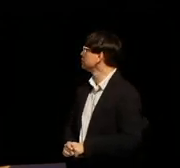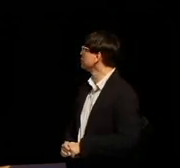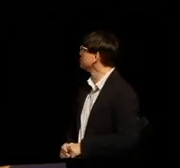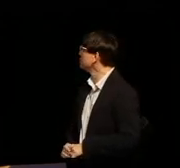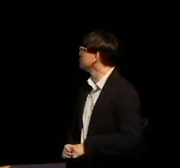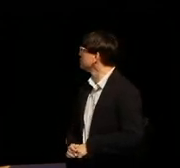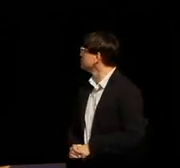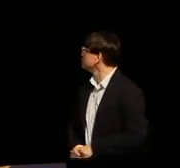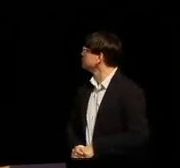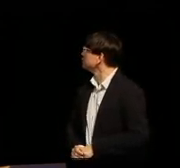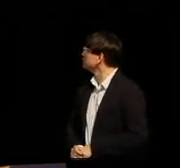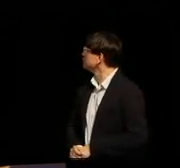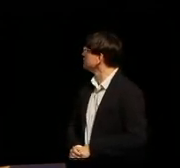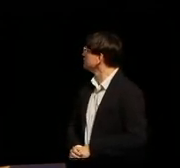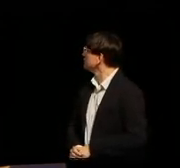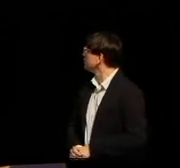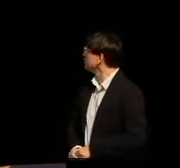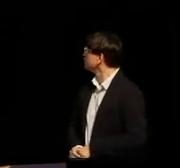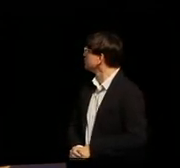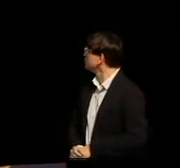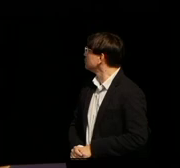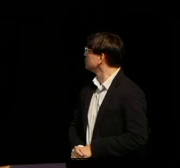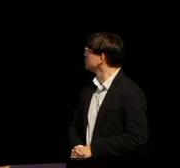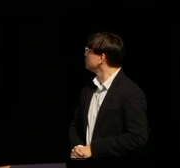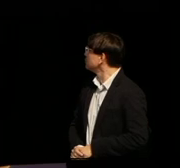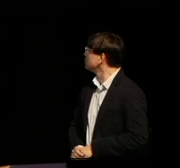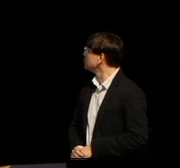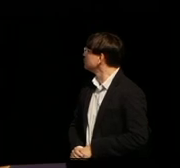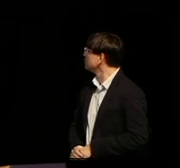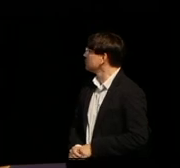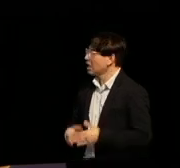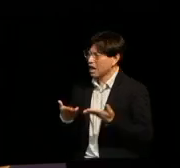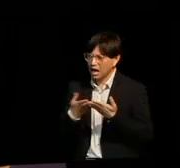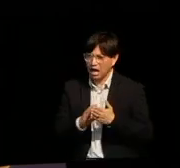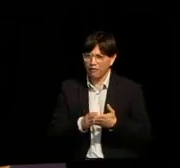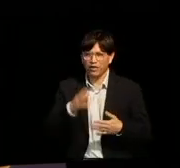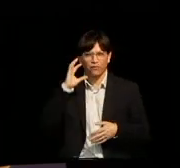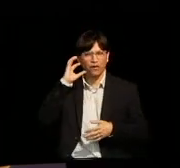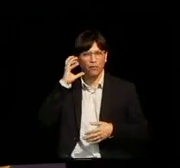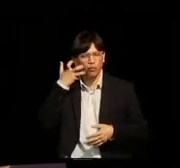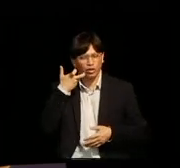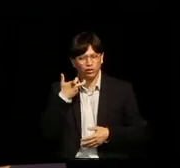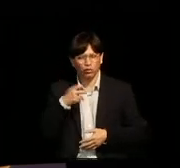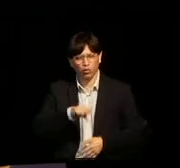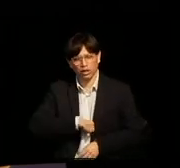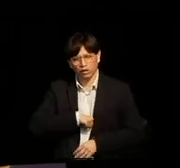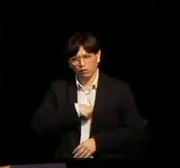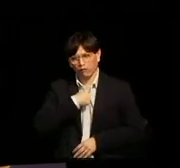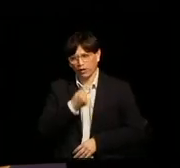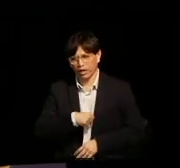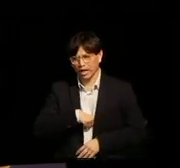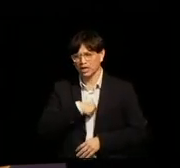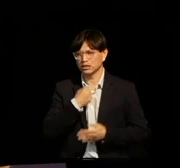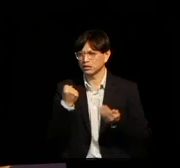allora la prima parte è una una riflessione sulla Bibbia e il mistero della sofferenza che cosa